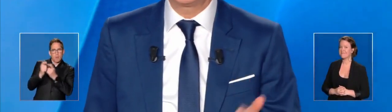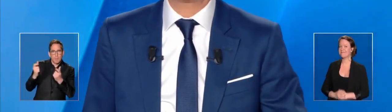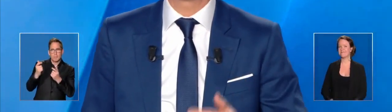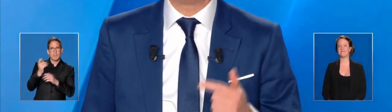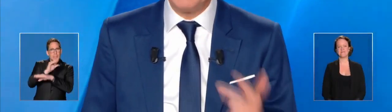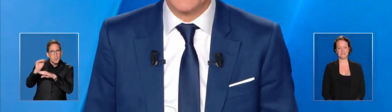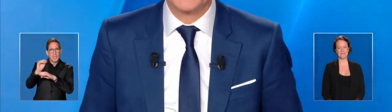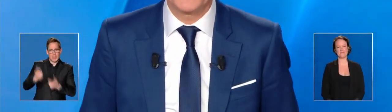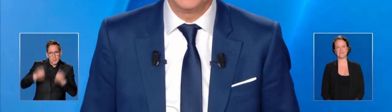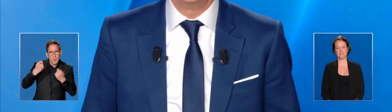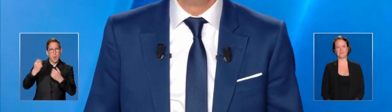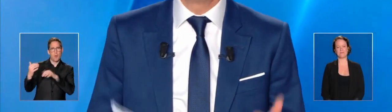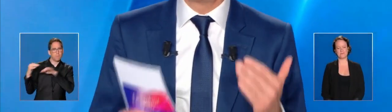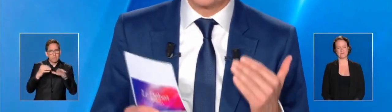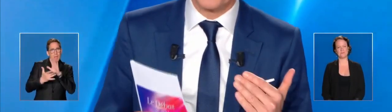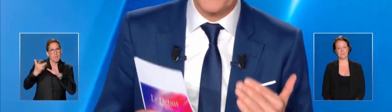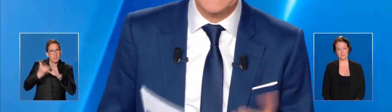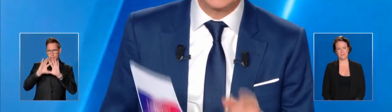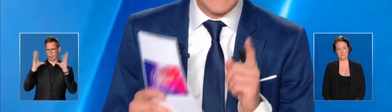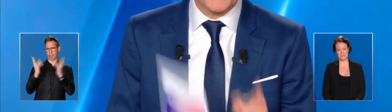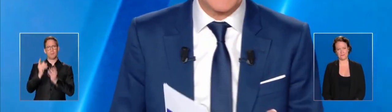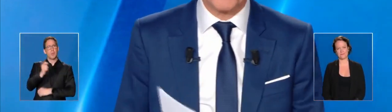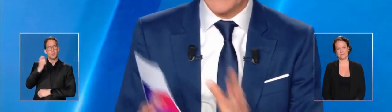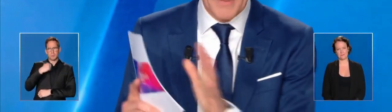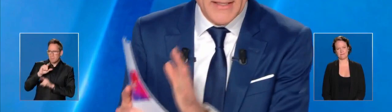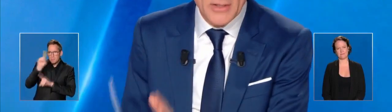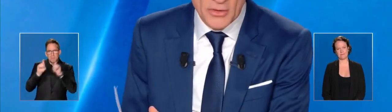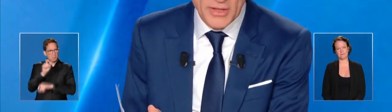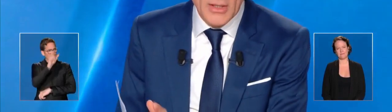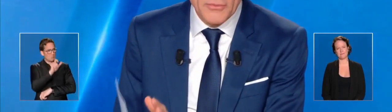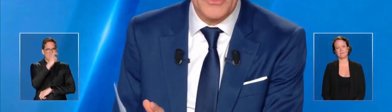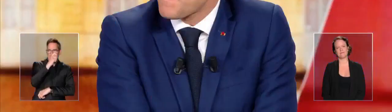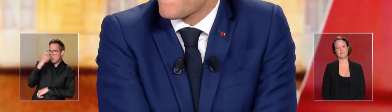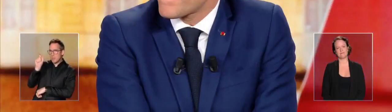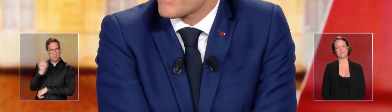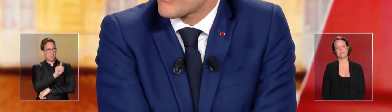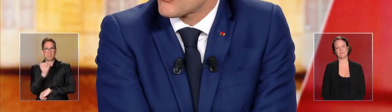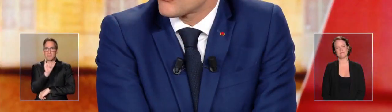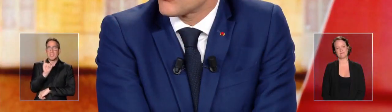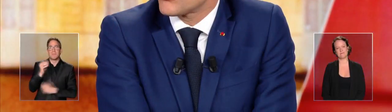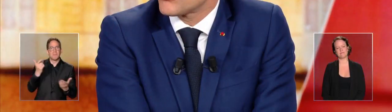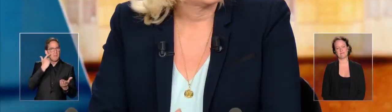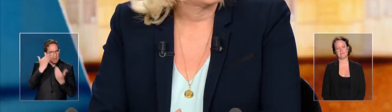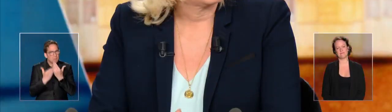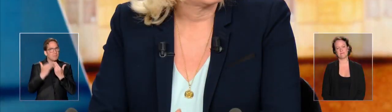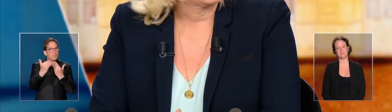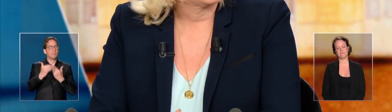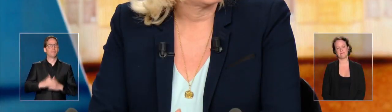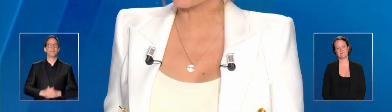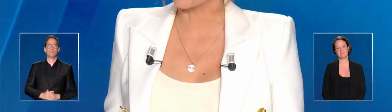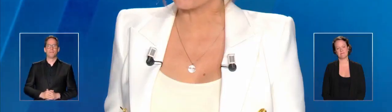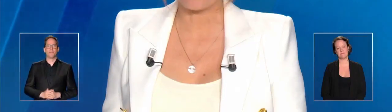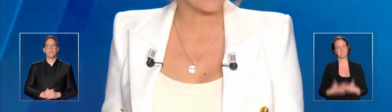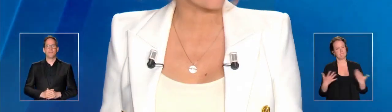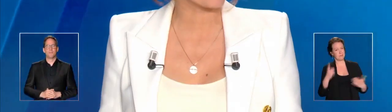sécurité, l'éducation, l'immigration. Nous vous demanderons aussi quel président ou quelle présidente vous serez et comment vous exercerez le pouvoir. Et